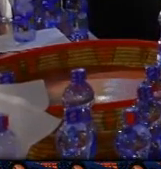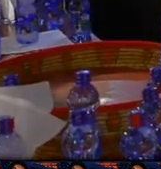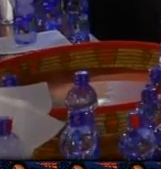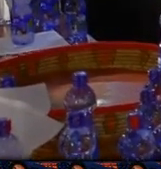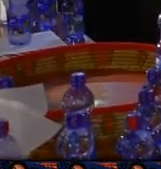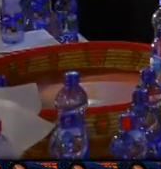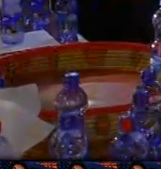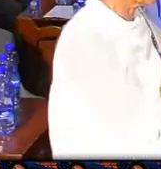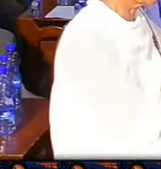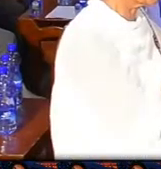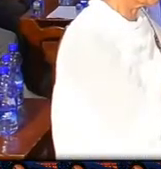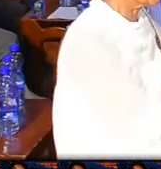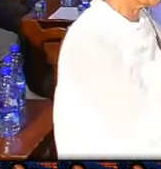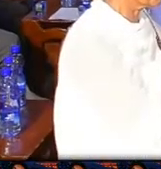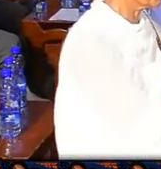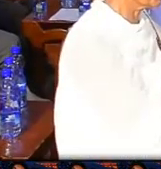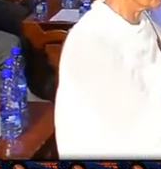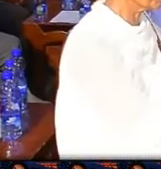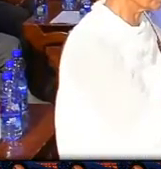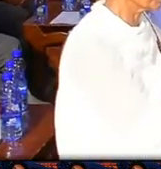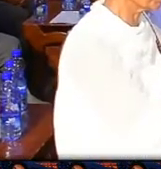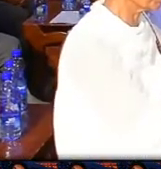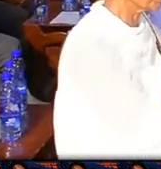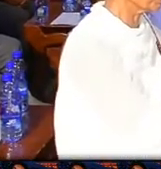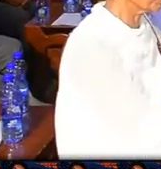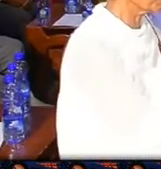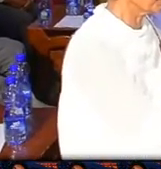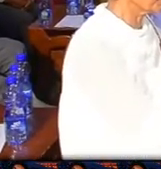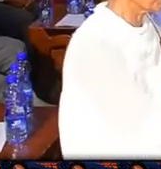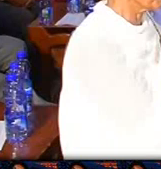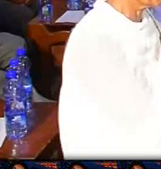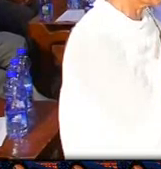ብፁዓን አበው ሊቃነ ጳጳሳት፣ መምህራን፣ ቀሳውስት፣ ዲያቆናት ይጠቀሳሉ።